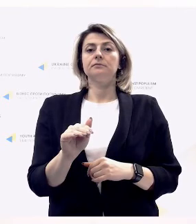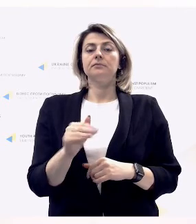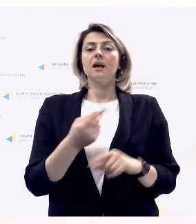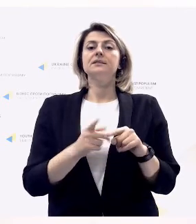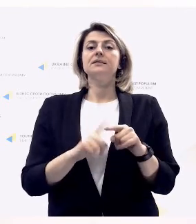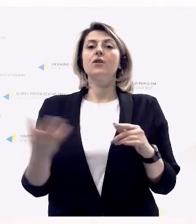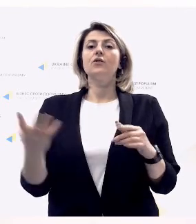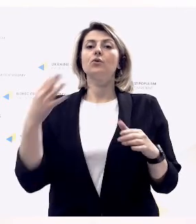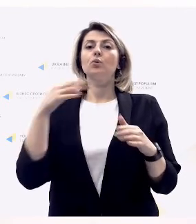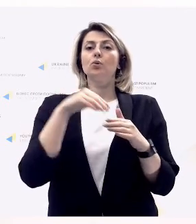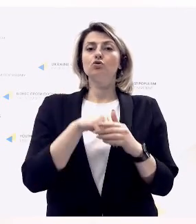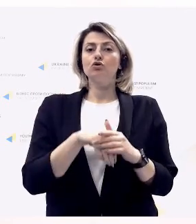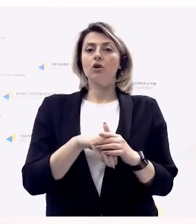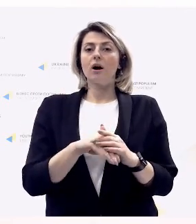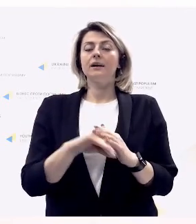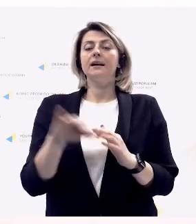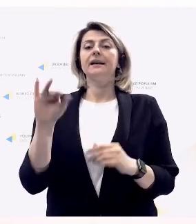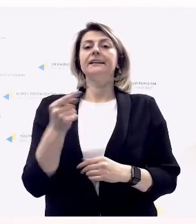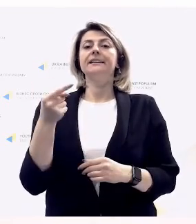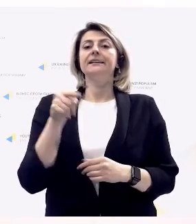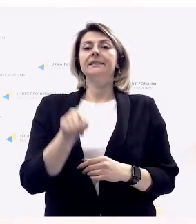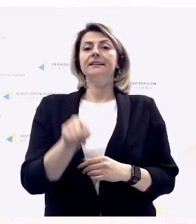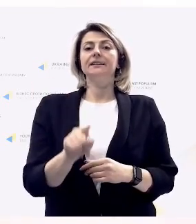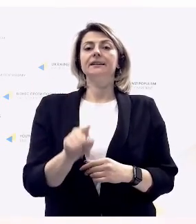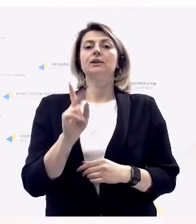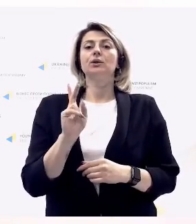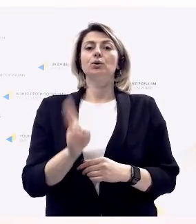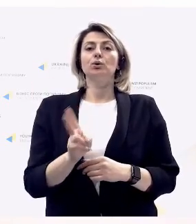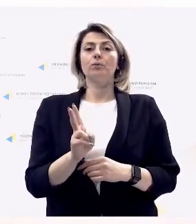Це включає і тих, хто